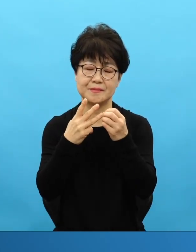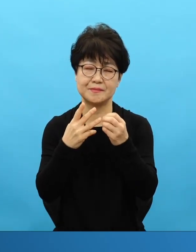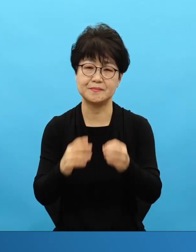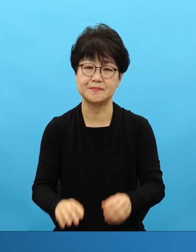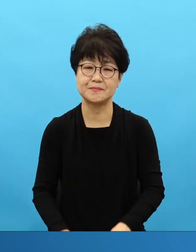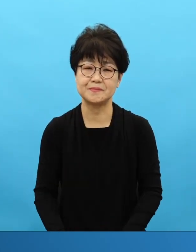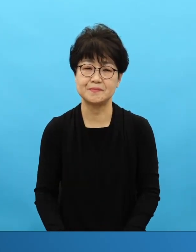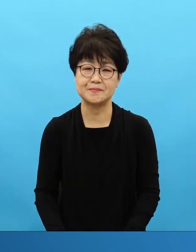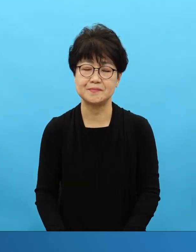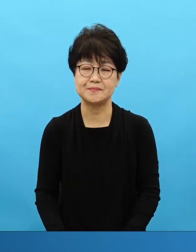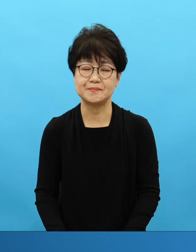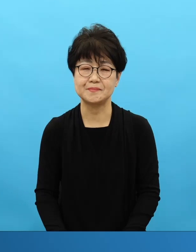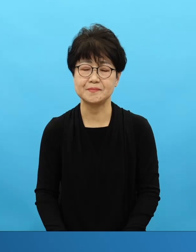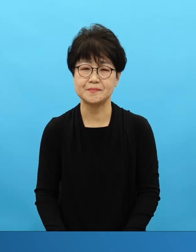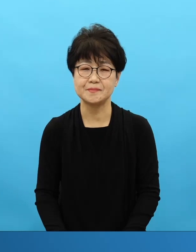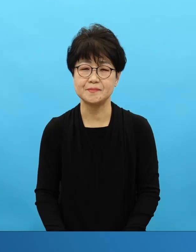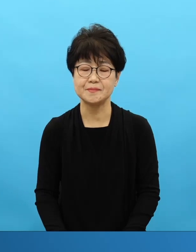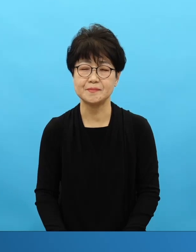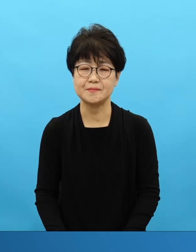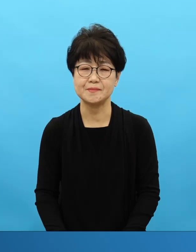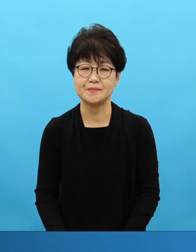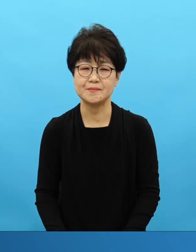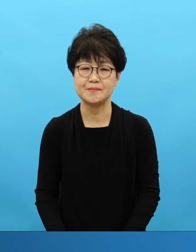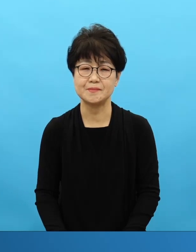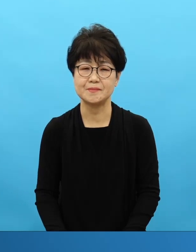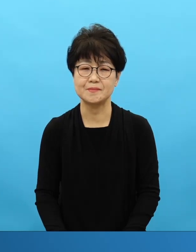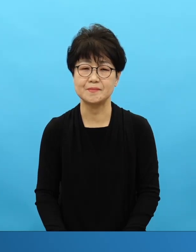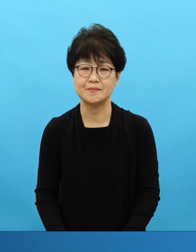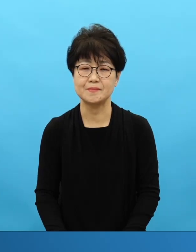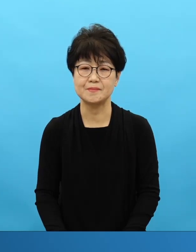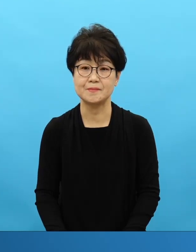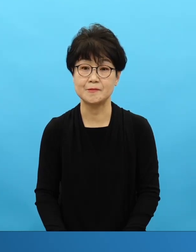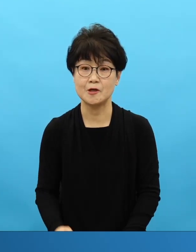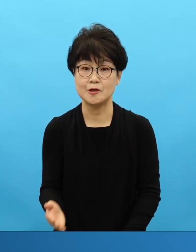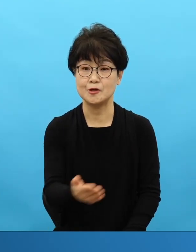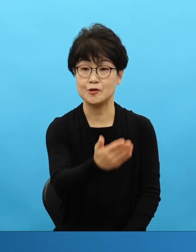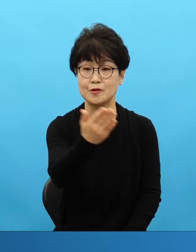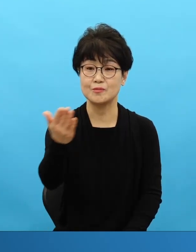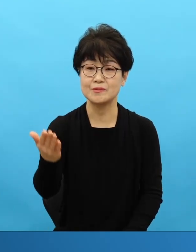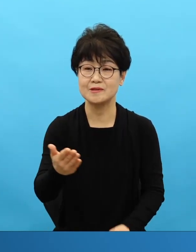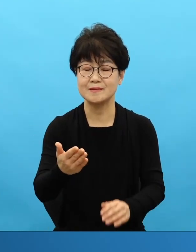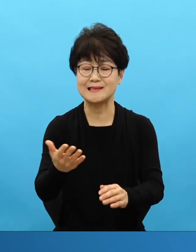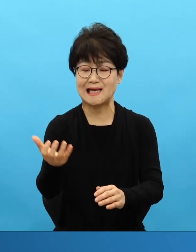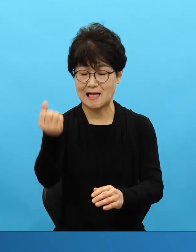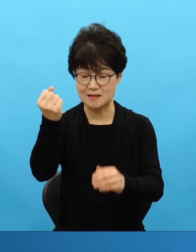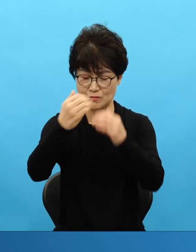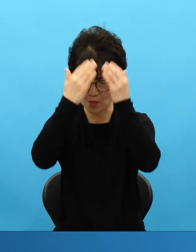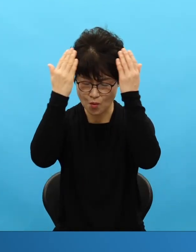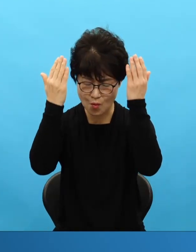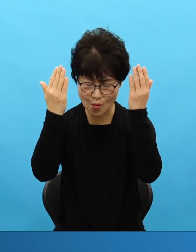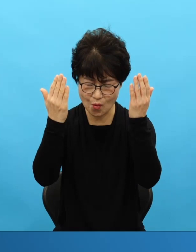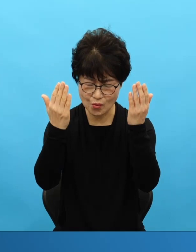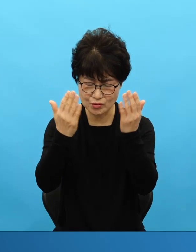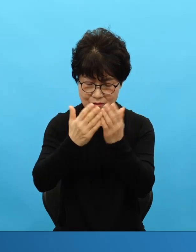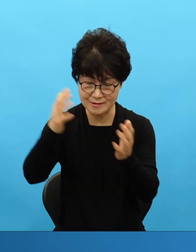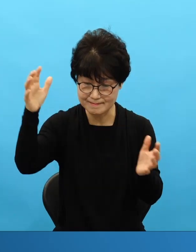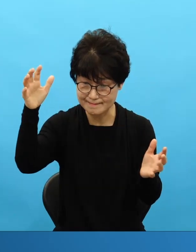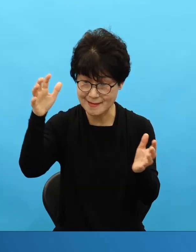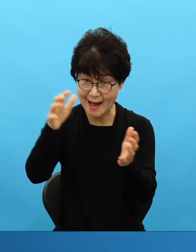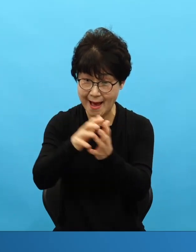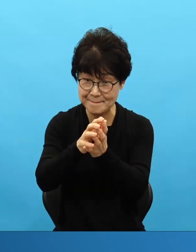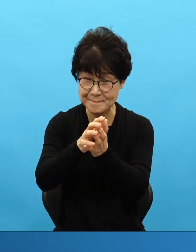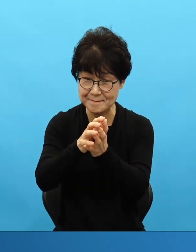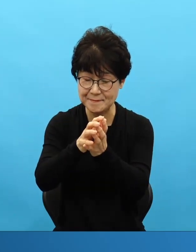여러분의 모든 것이 합쳐져서 나중에 응답으로 연결돼. And everything will get connected into answers.